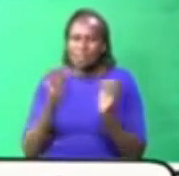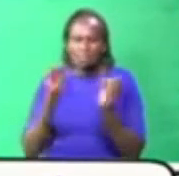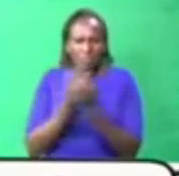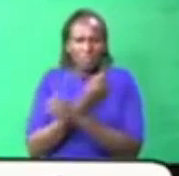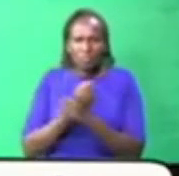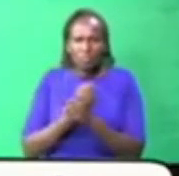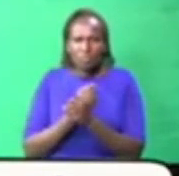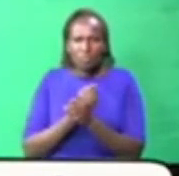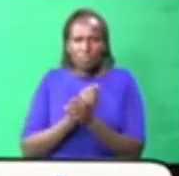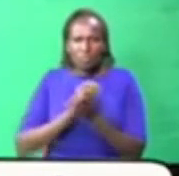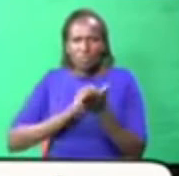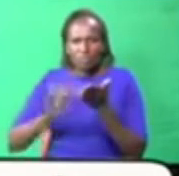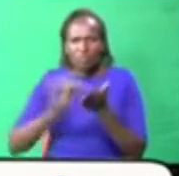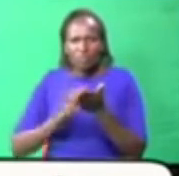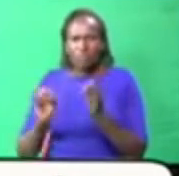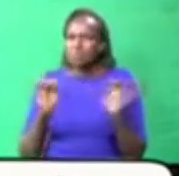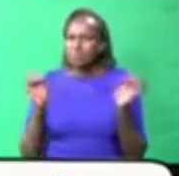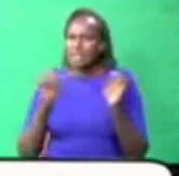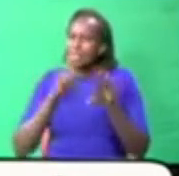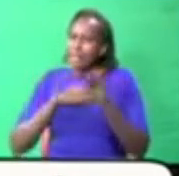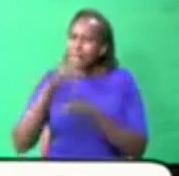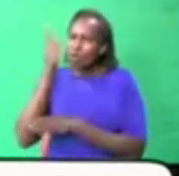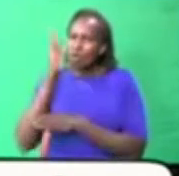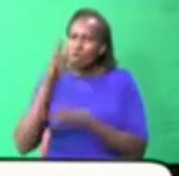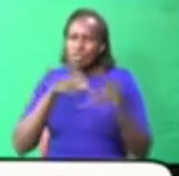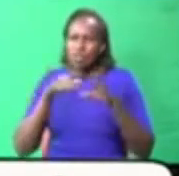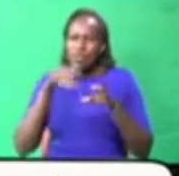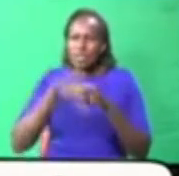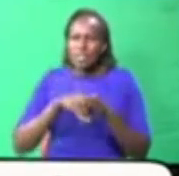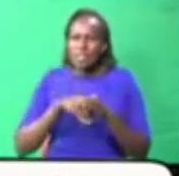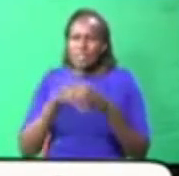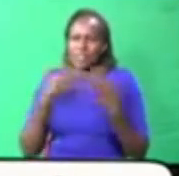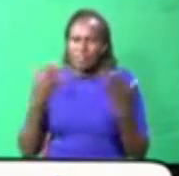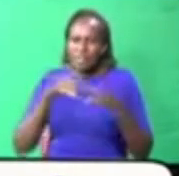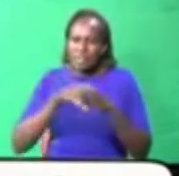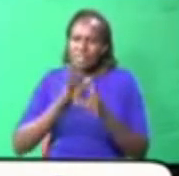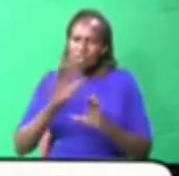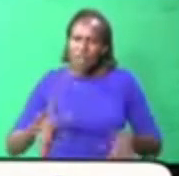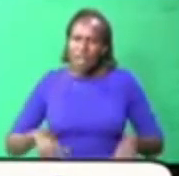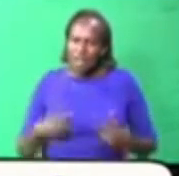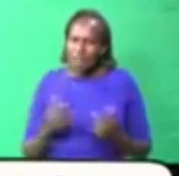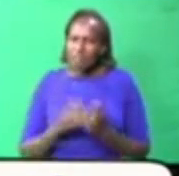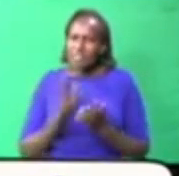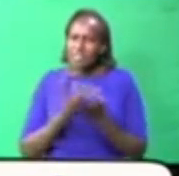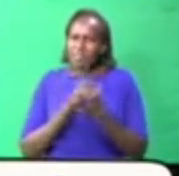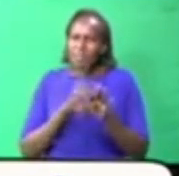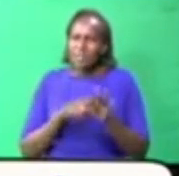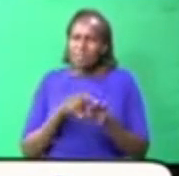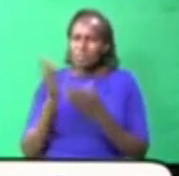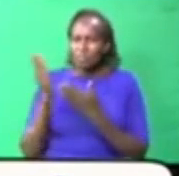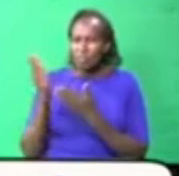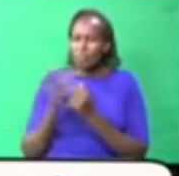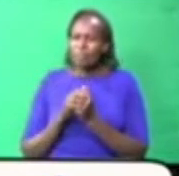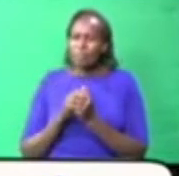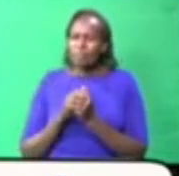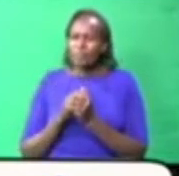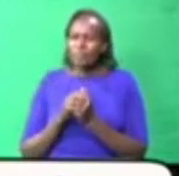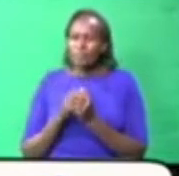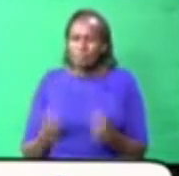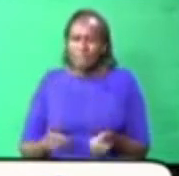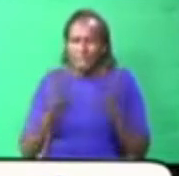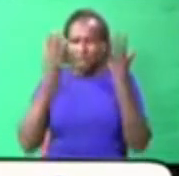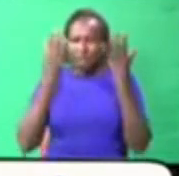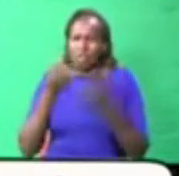ikafutwa. Wakati Mungu amefanya kitu kwa maisha yako binafsi. We have seen God. Kuna kati nikuwa na deni. Miraculously